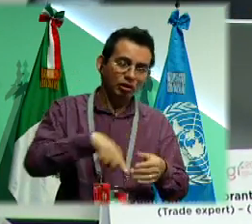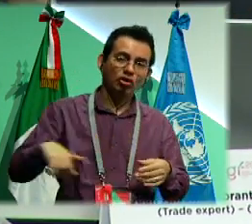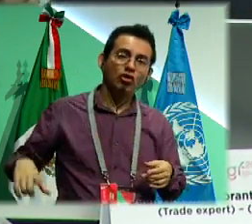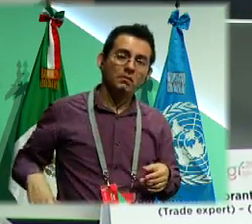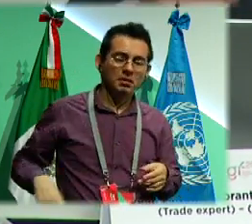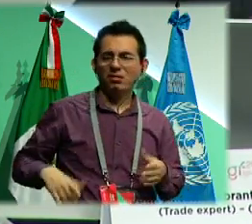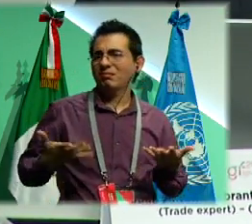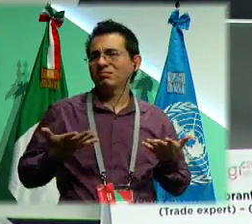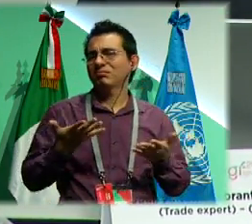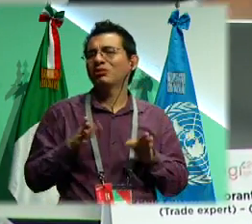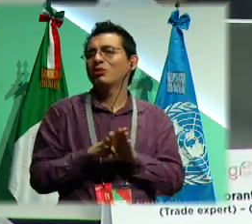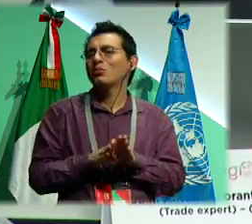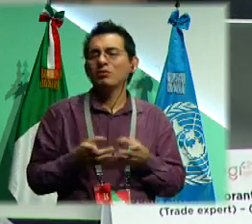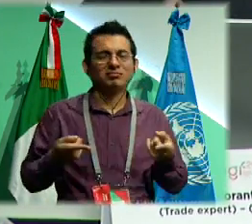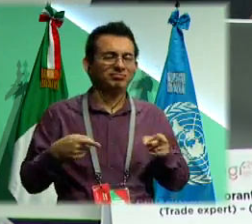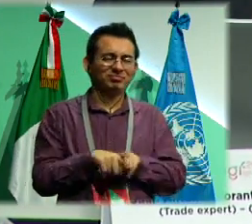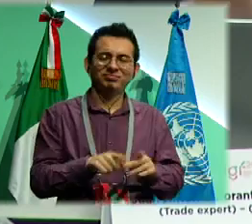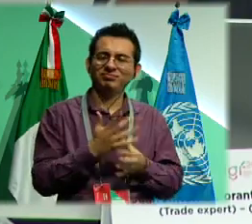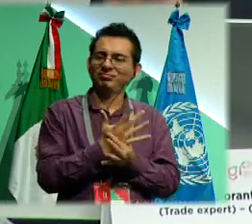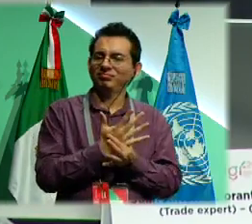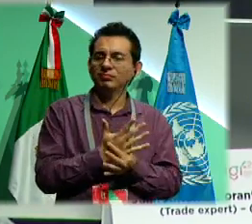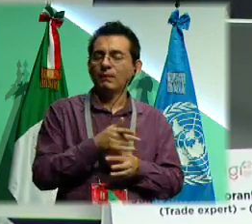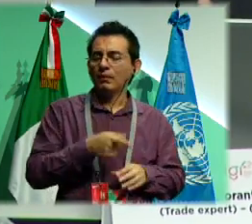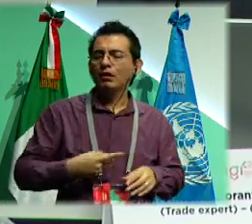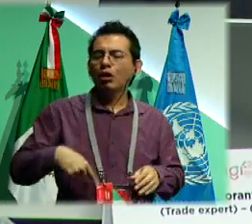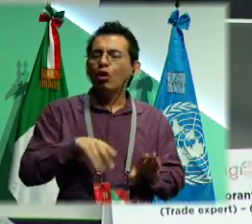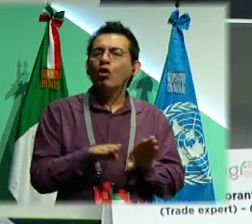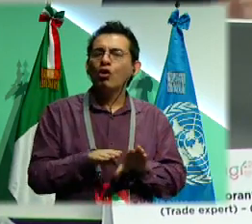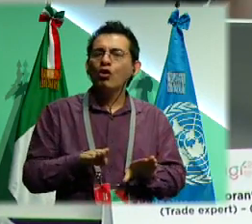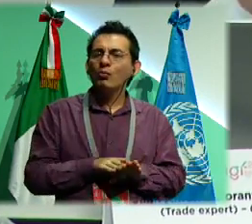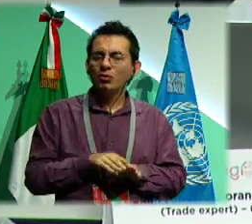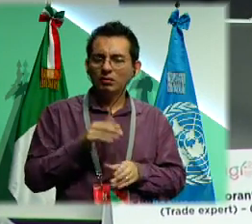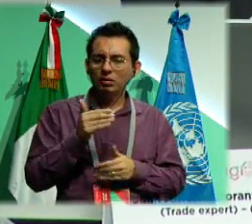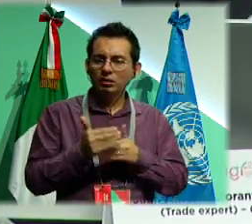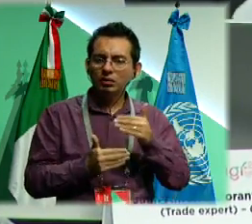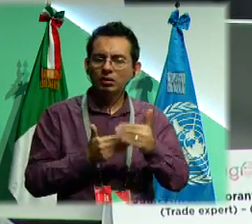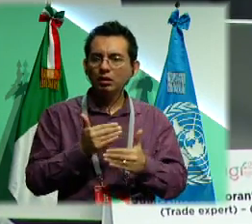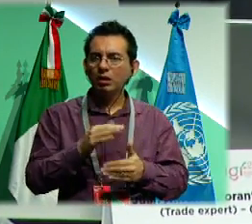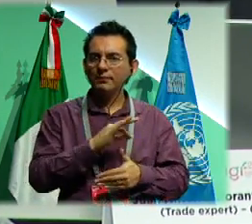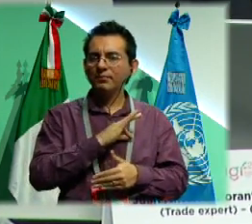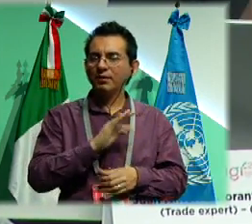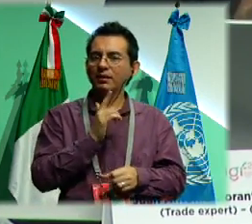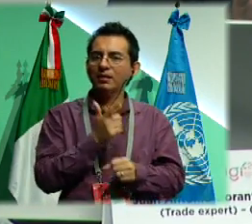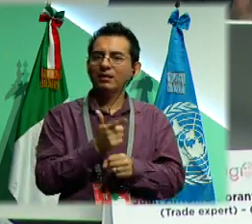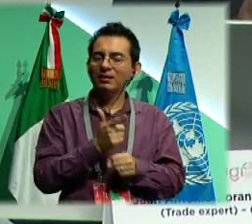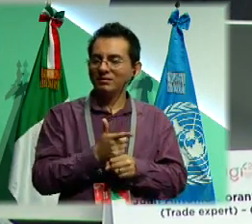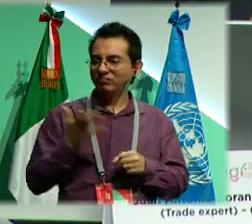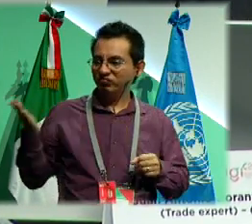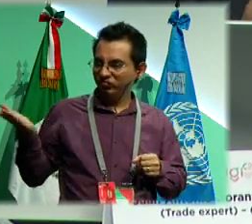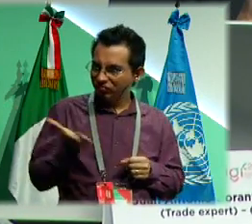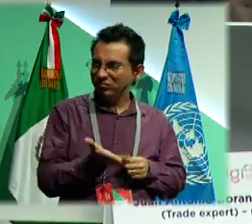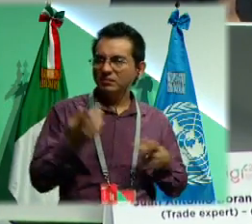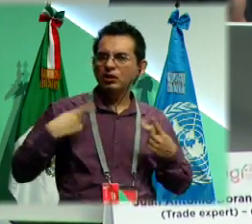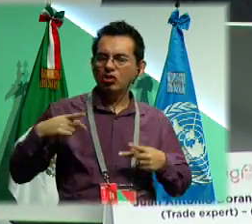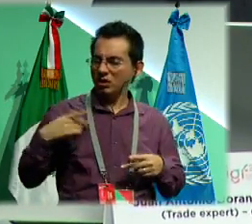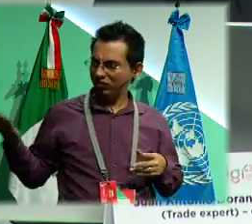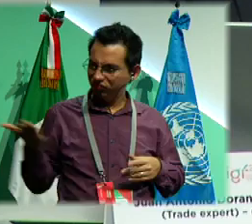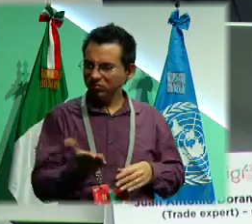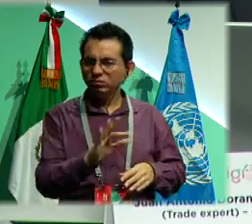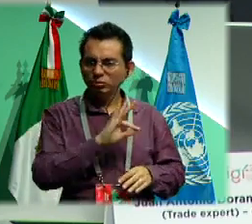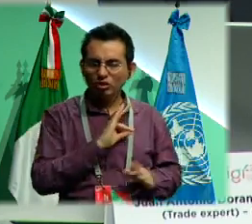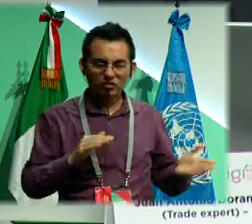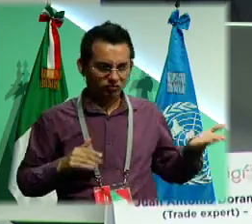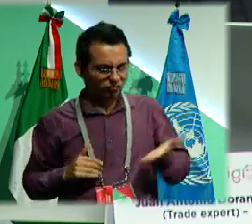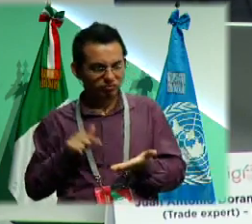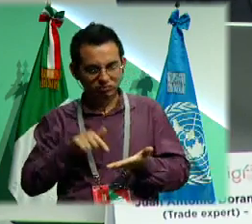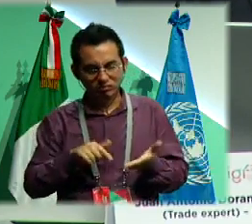vous, en tant que négociateur national, vous devez tenir compte de la position des